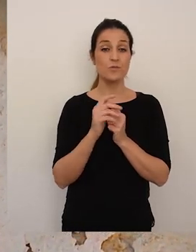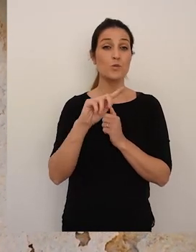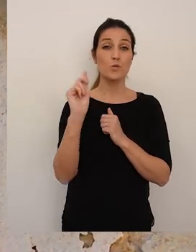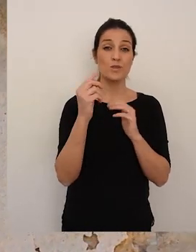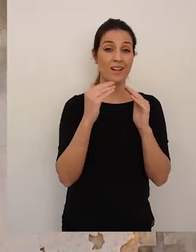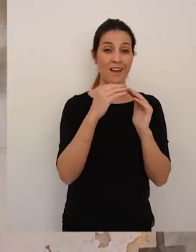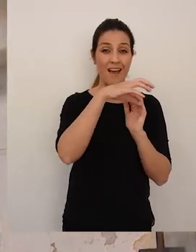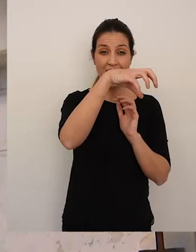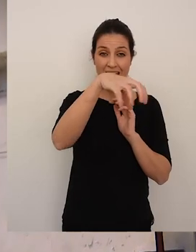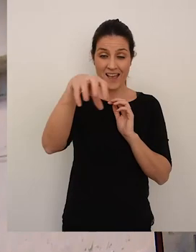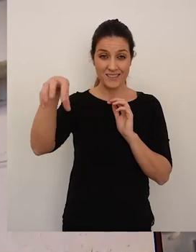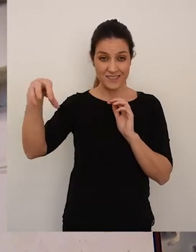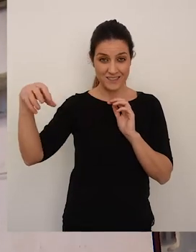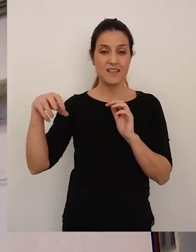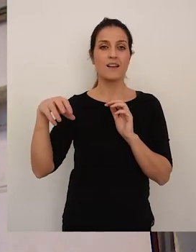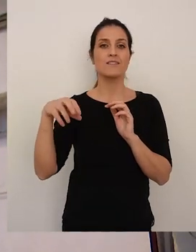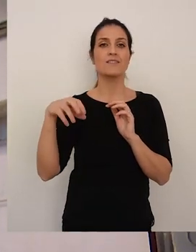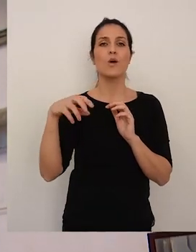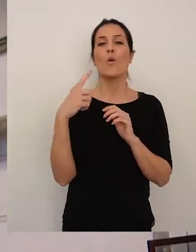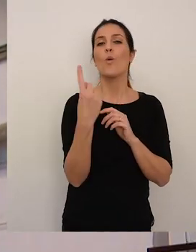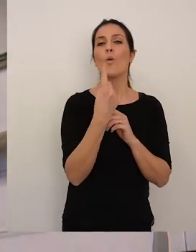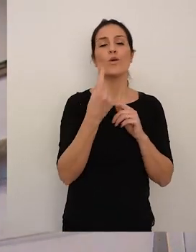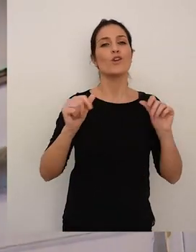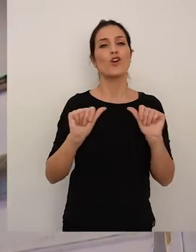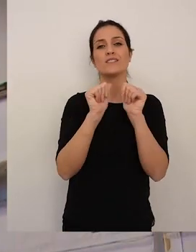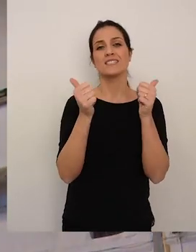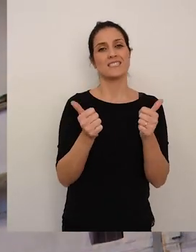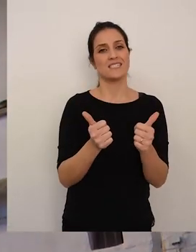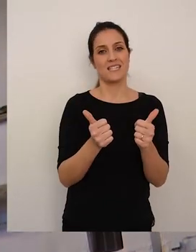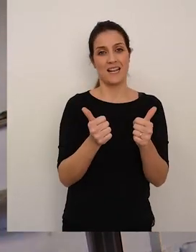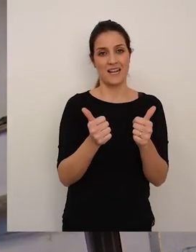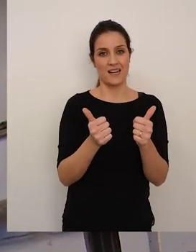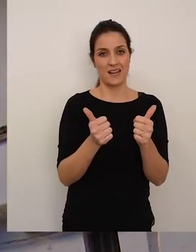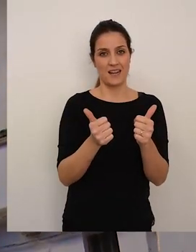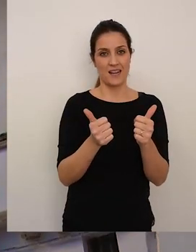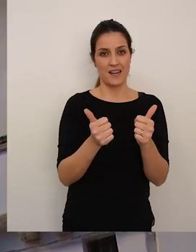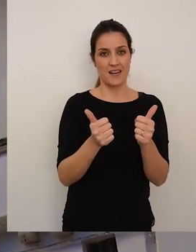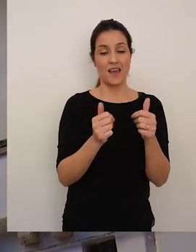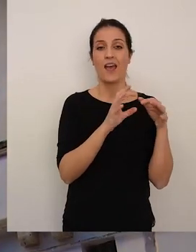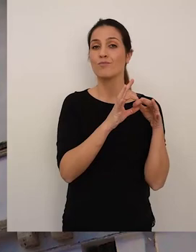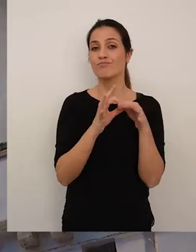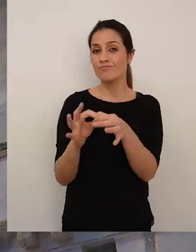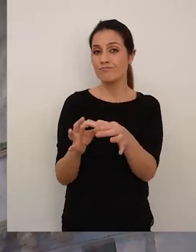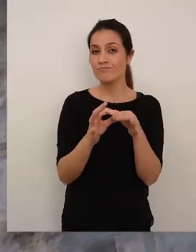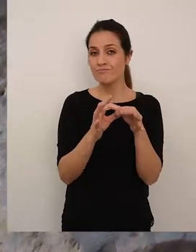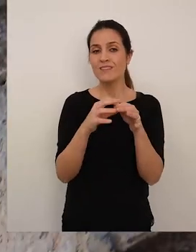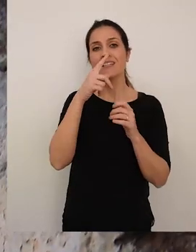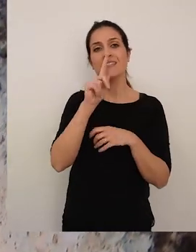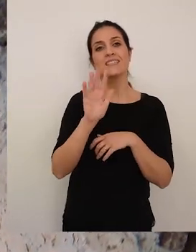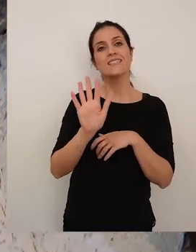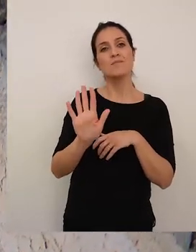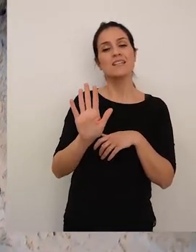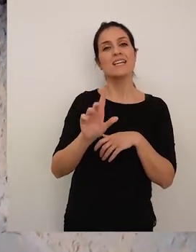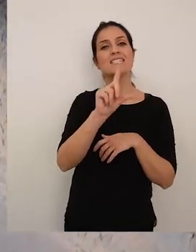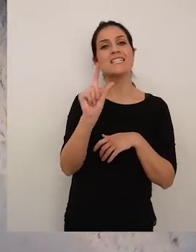Tutte le abitazioni sono parte integrante di un unico disegno stilistico e architettonico, profondamente legato alla dimensione tipica